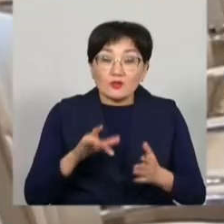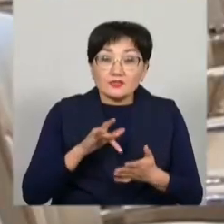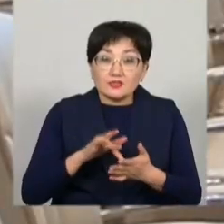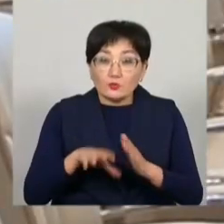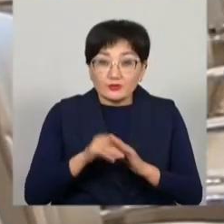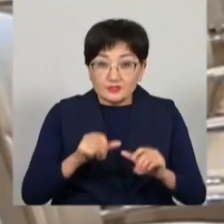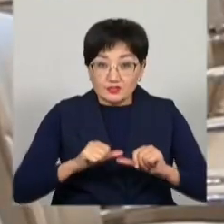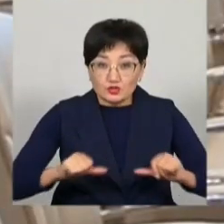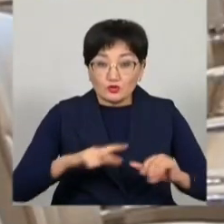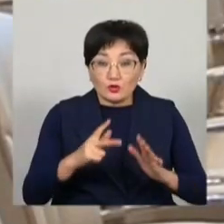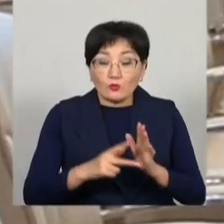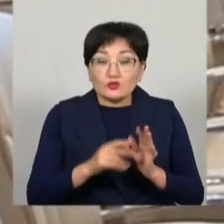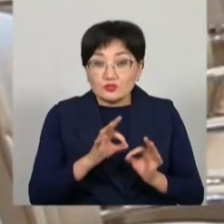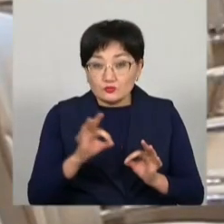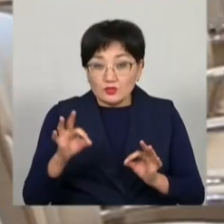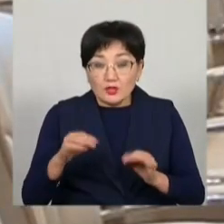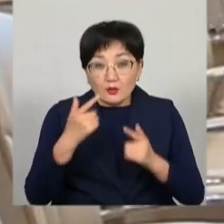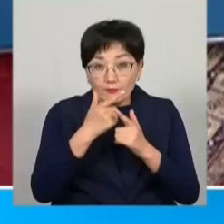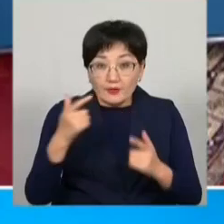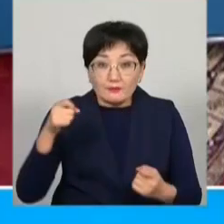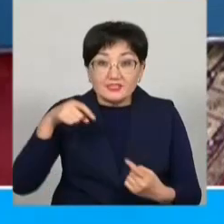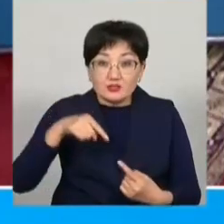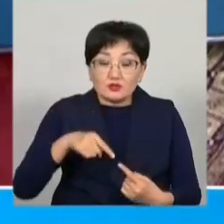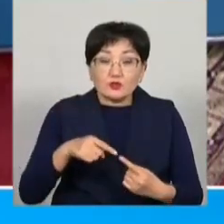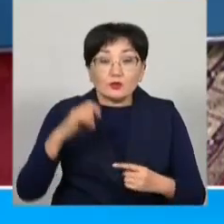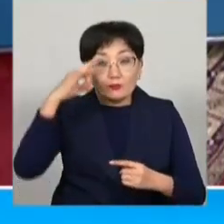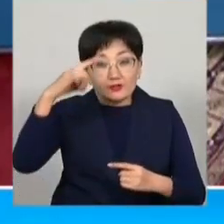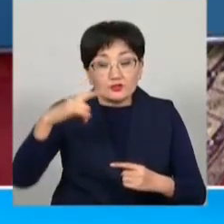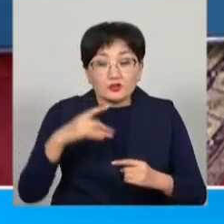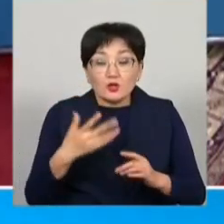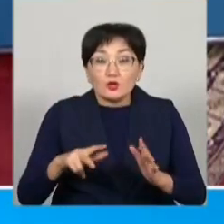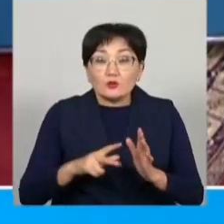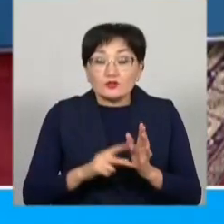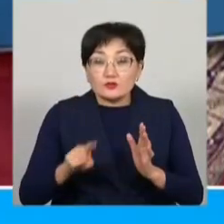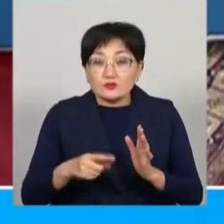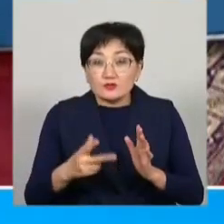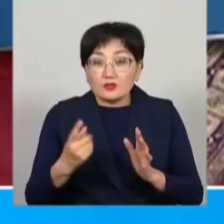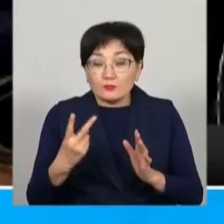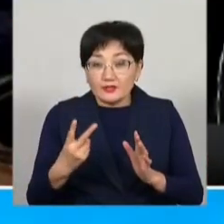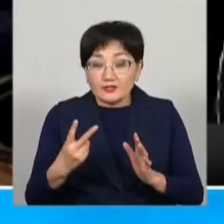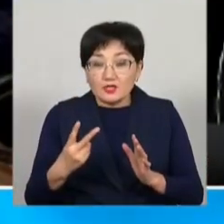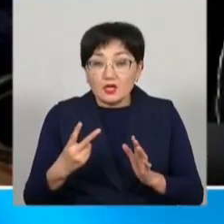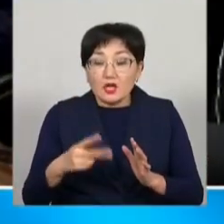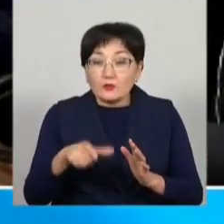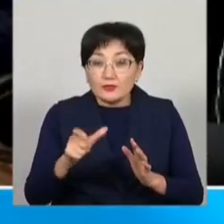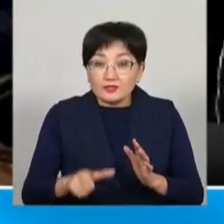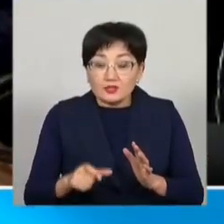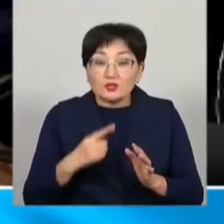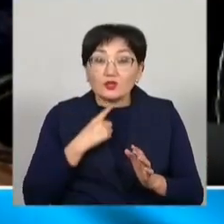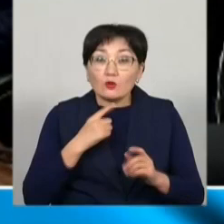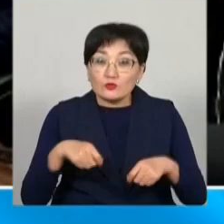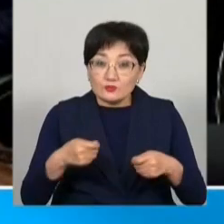комиссиясының 18.00-дегі мәліметі бойынша елімізде 58.2 сайлаушы дауыс берген.